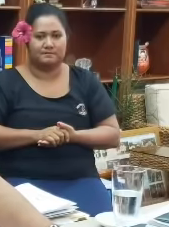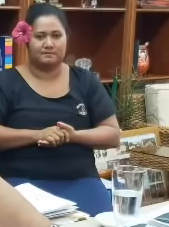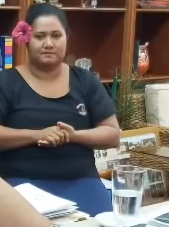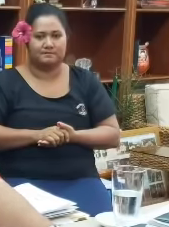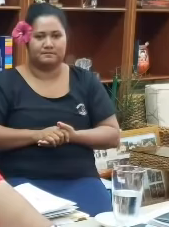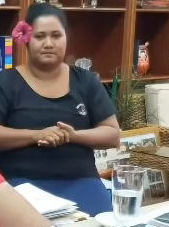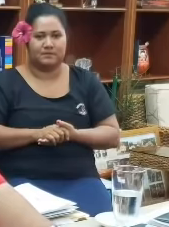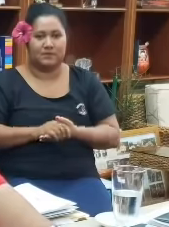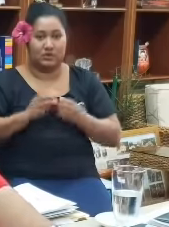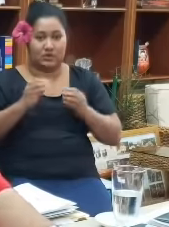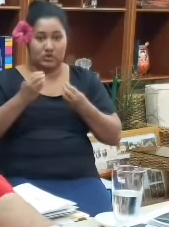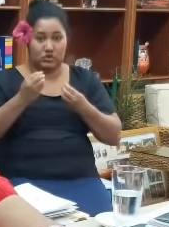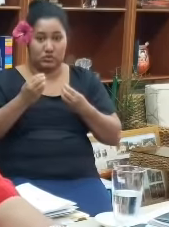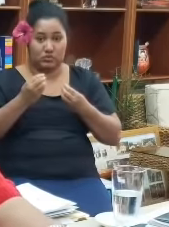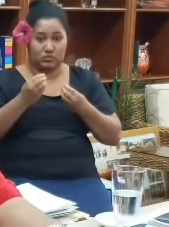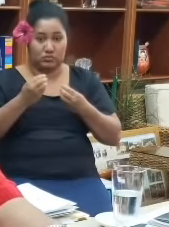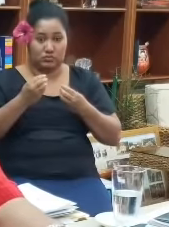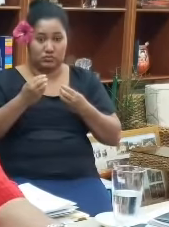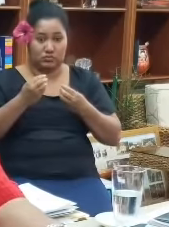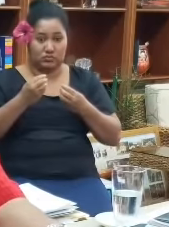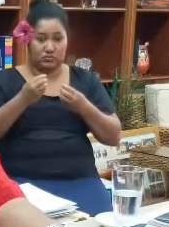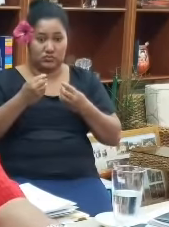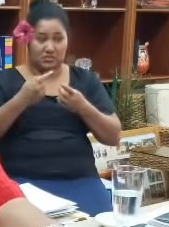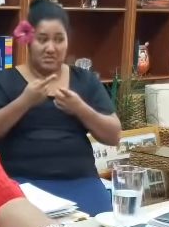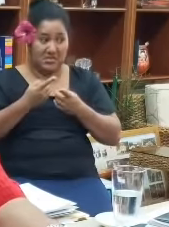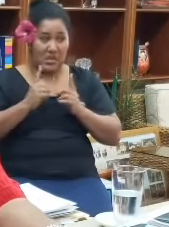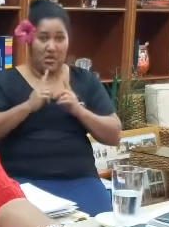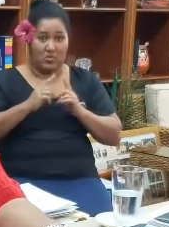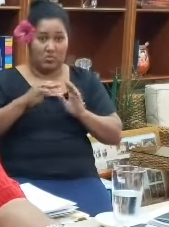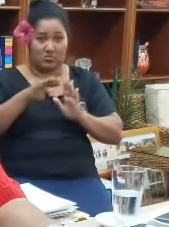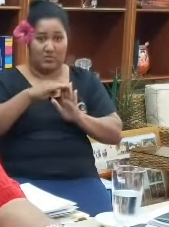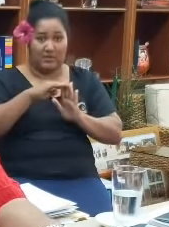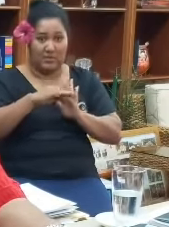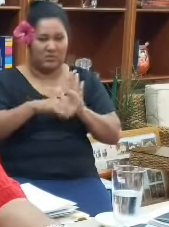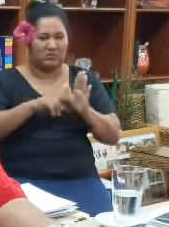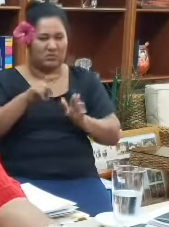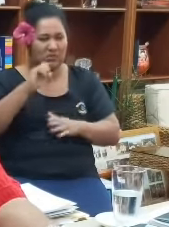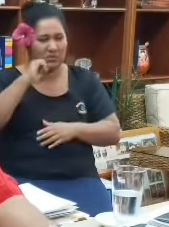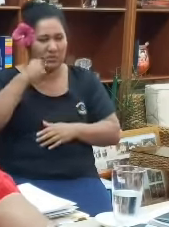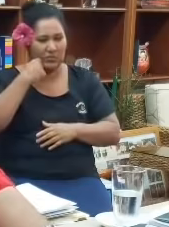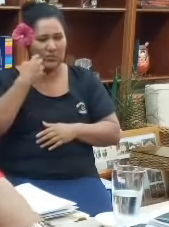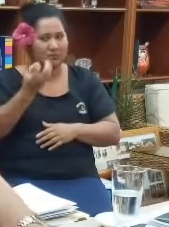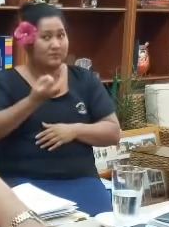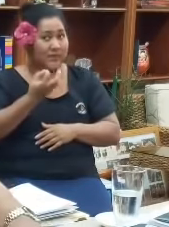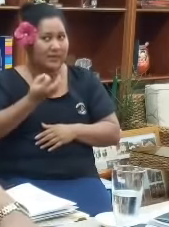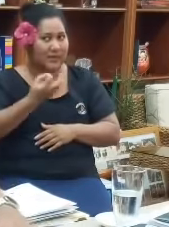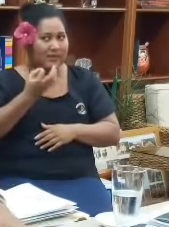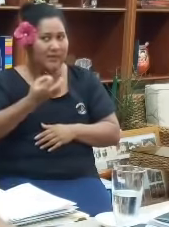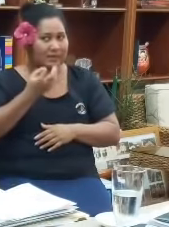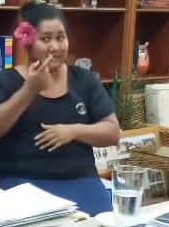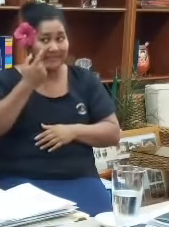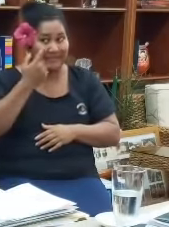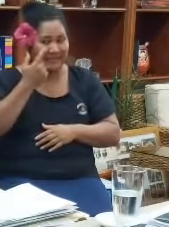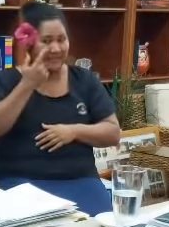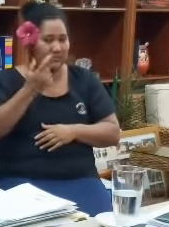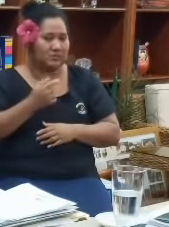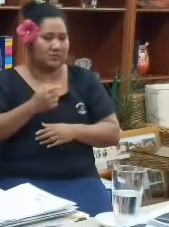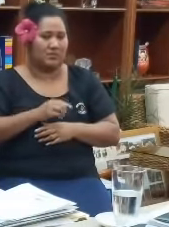e tato vavau. Se I, tali e lupe mau, po le ale tula nga